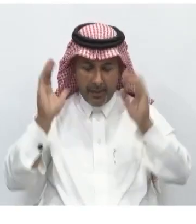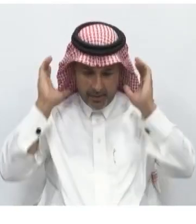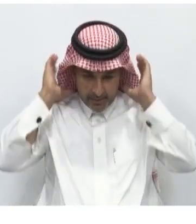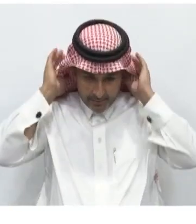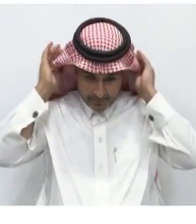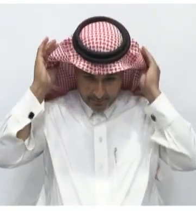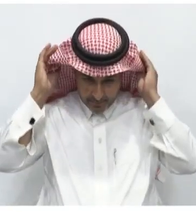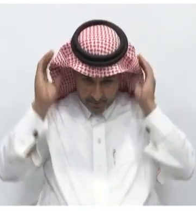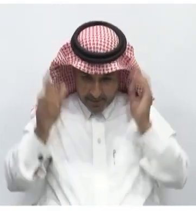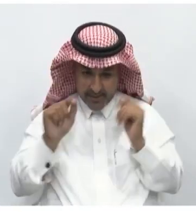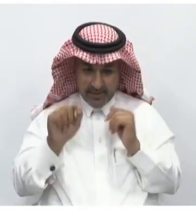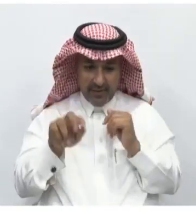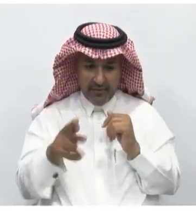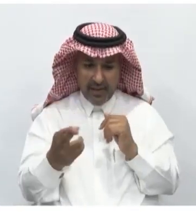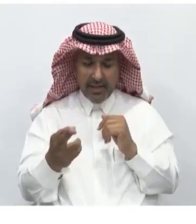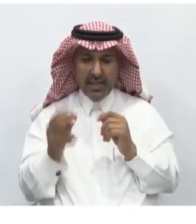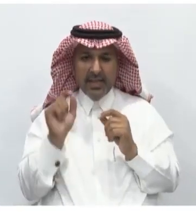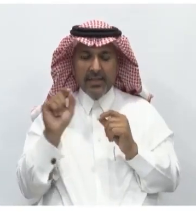0.0099